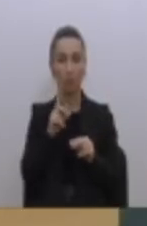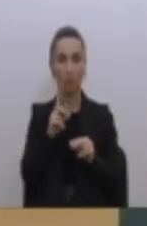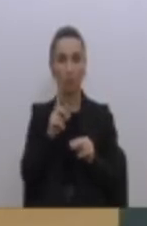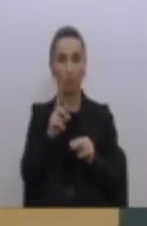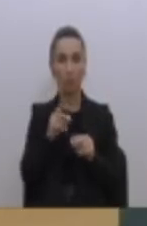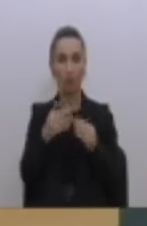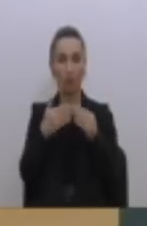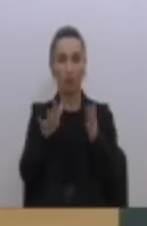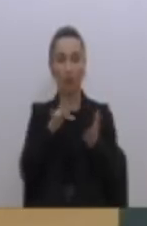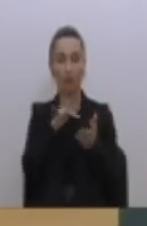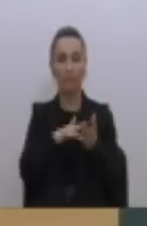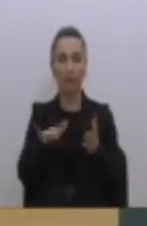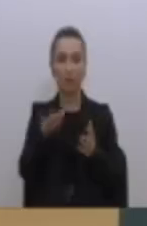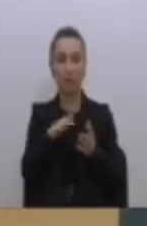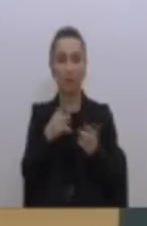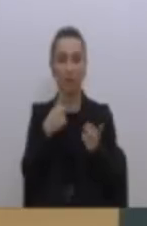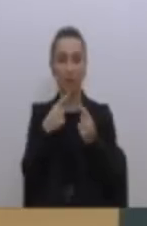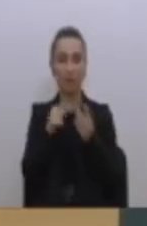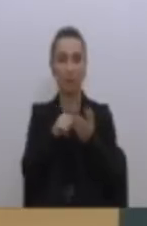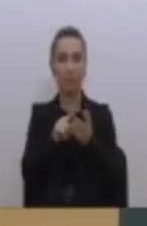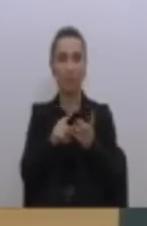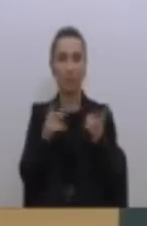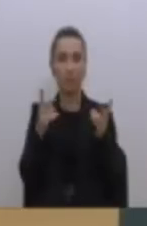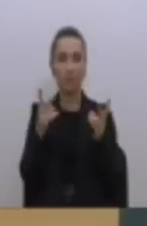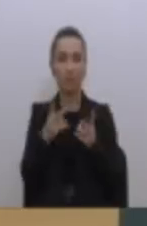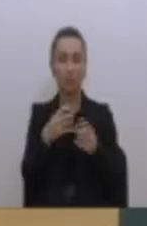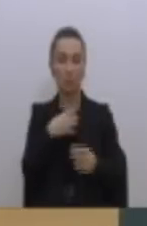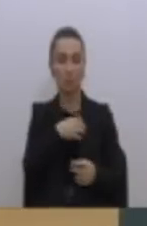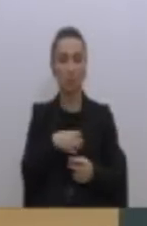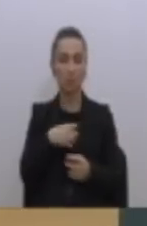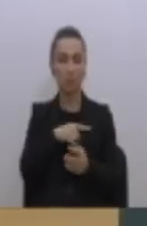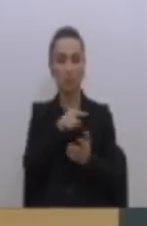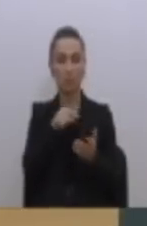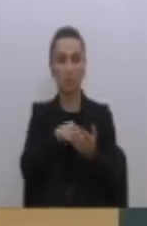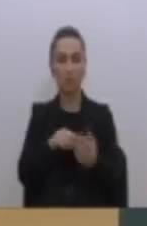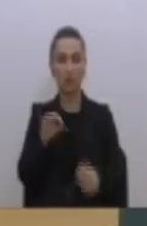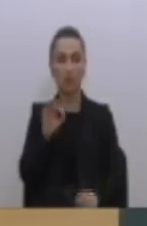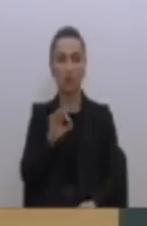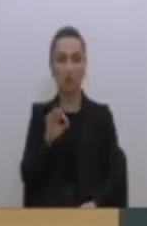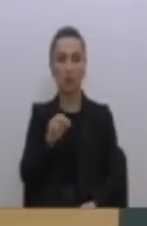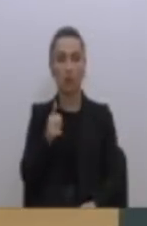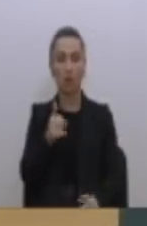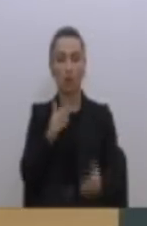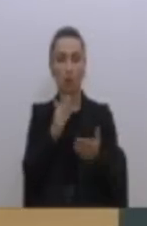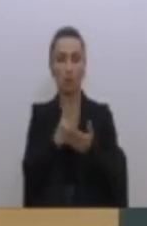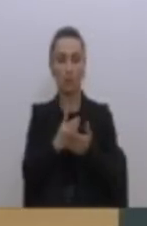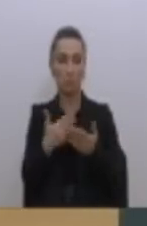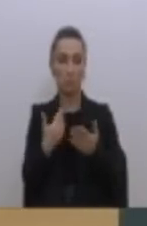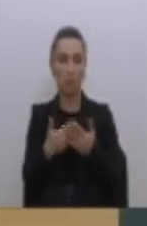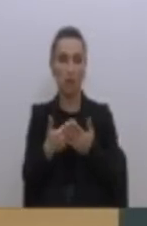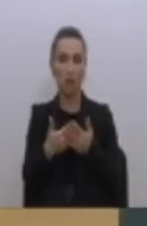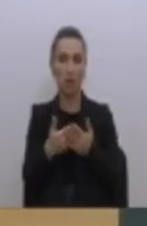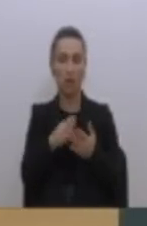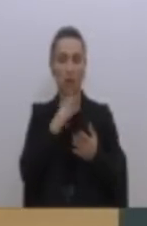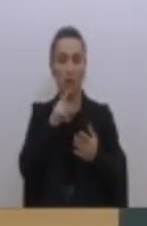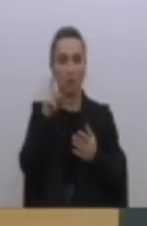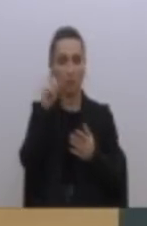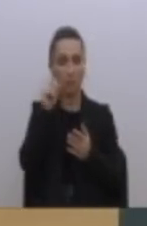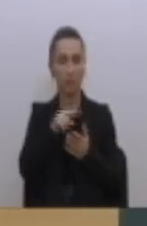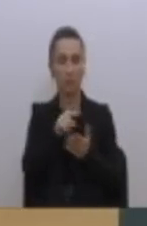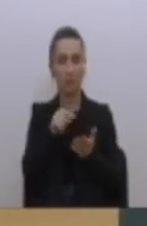გავხსნიდით ამ ქვეყანაში დებატებს ისეთ საჭიროებსა და მნიშვნელოვან საკითხზე, როგორიც არის მაგალითად გენდერული